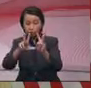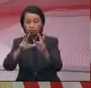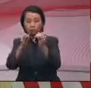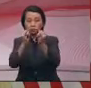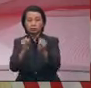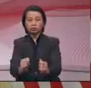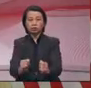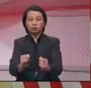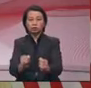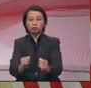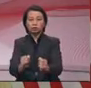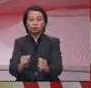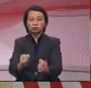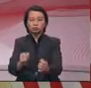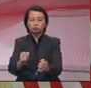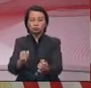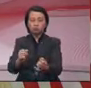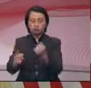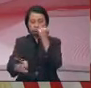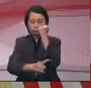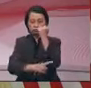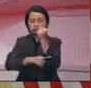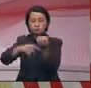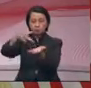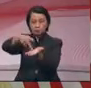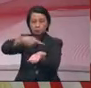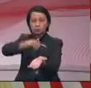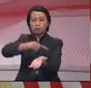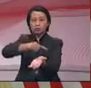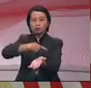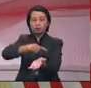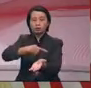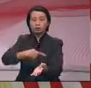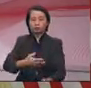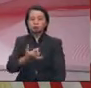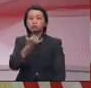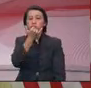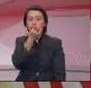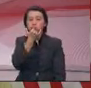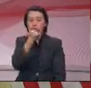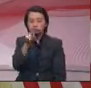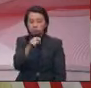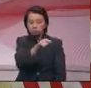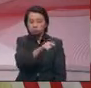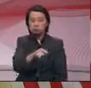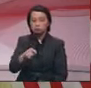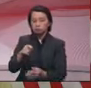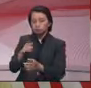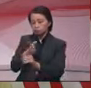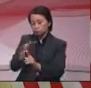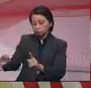individu dikenakan kompaun. Antara kesalahan engkar PKP